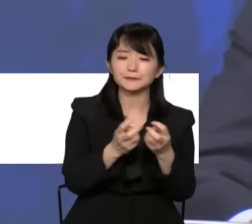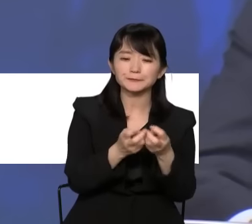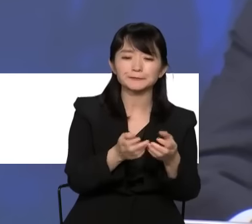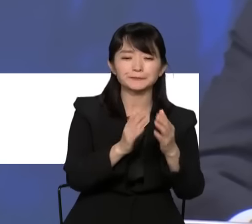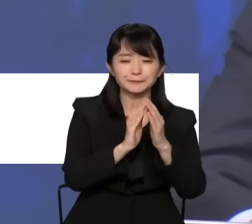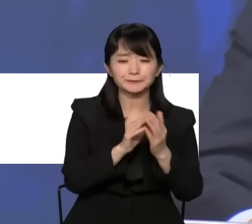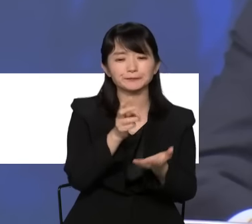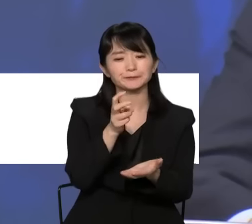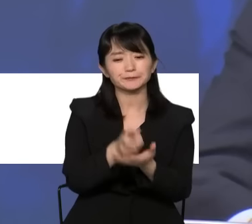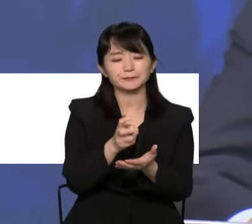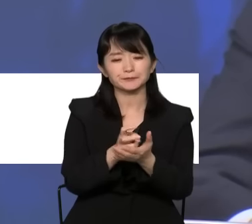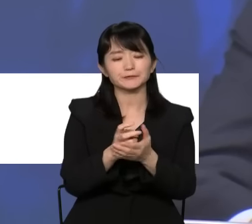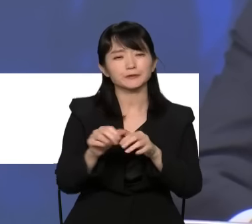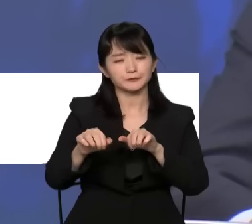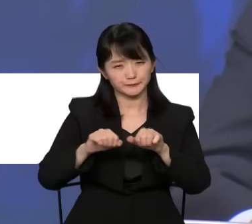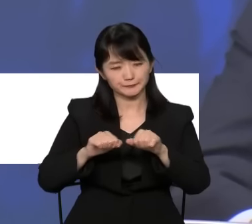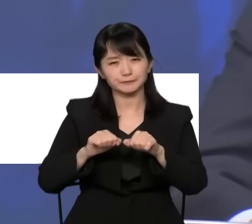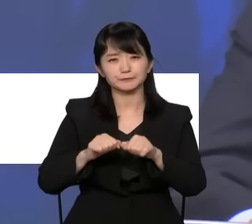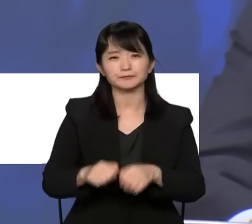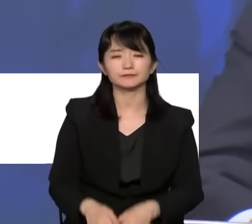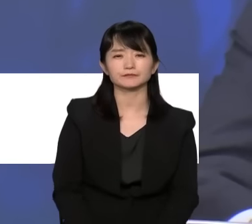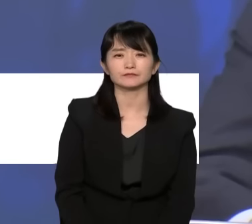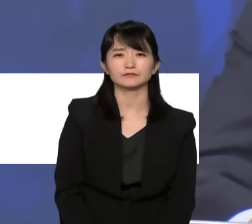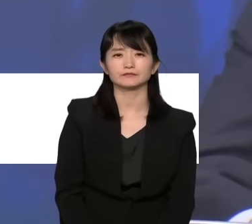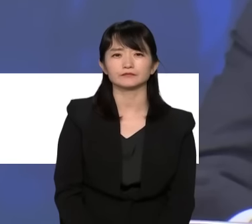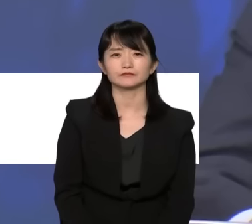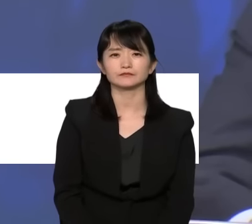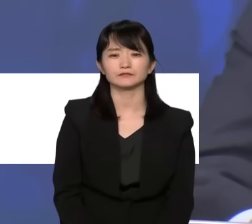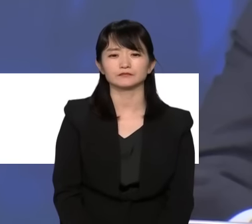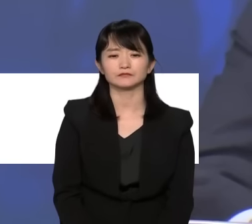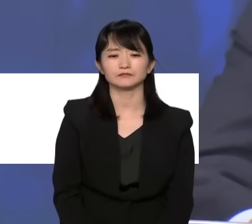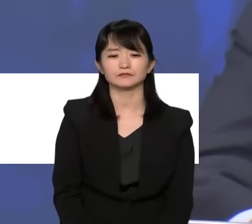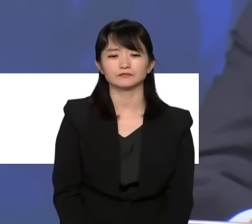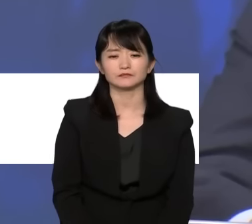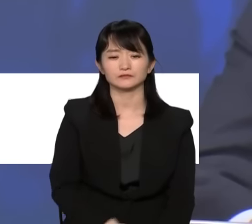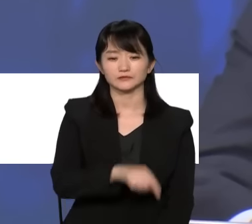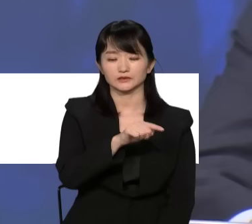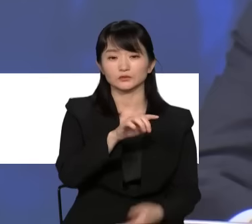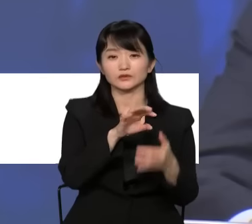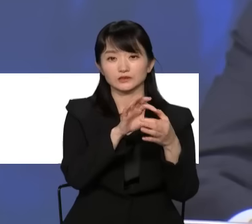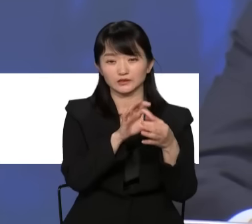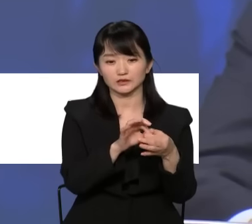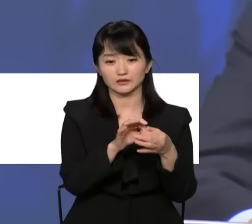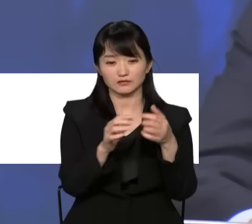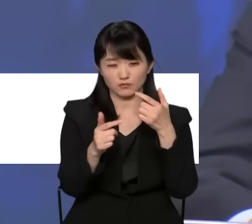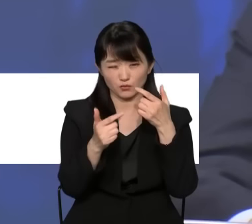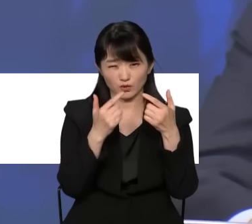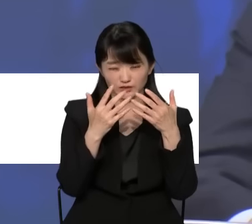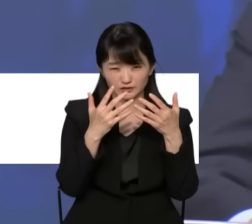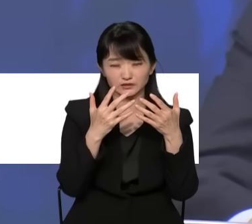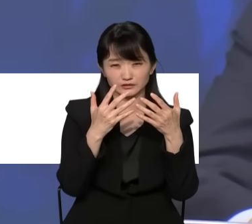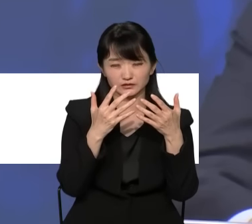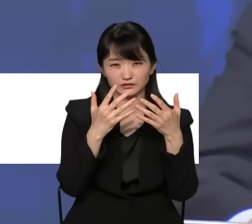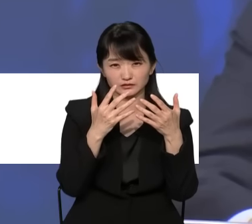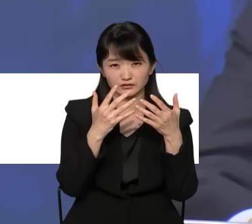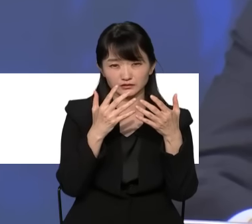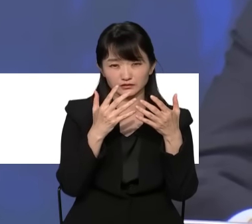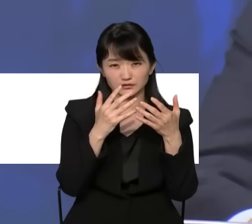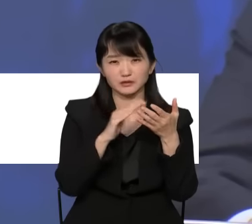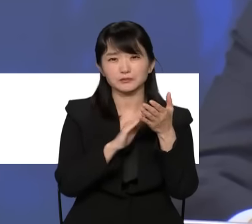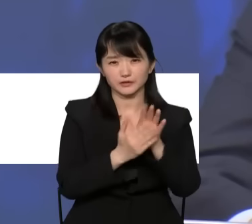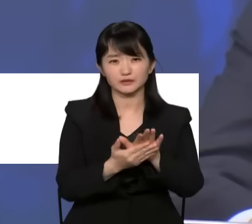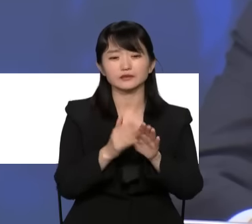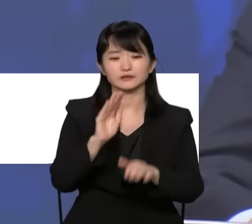세워서 법적 대응을 할 생각이고요. 그래서 아마 그 문제만큼은 좀 확실히 변화된다